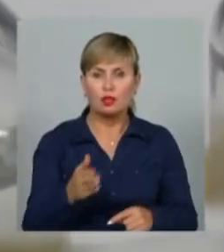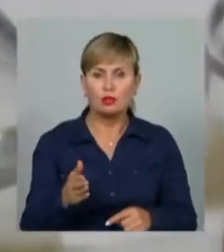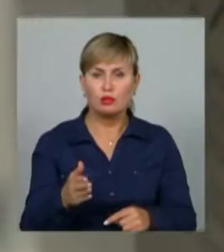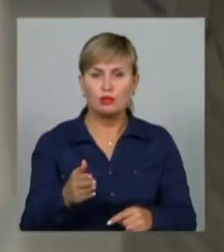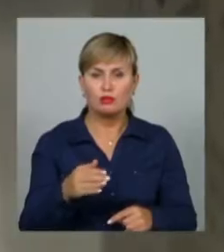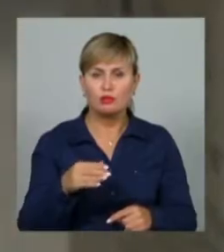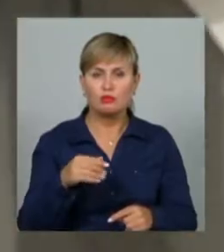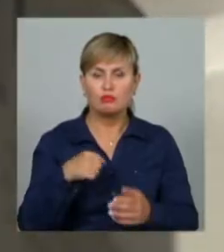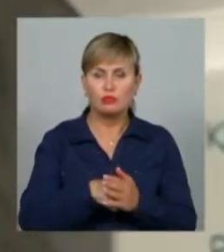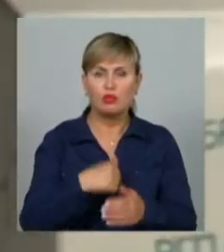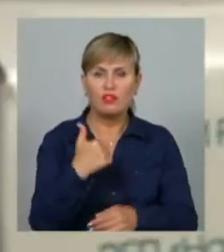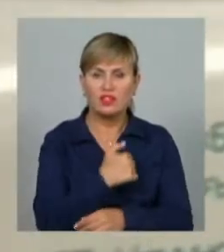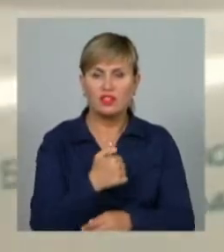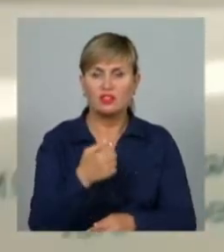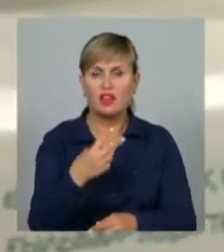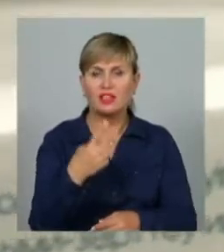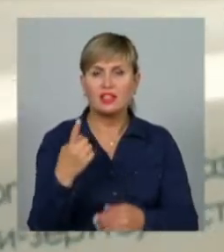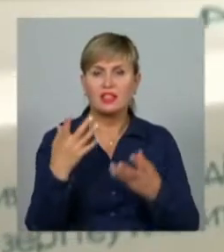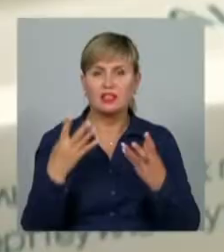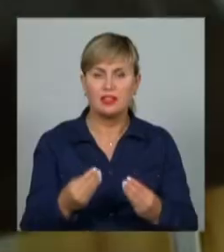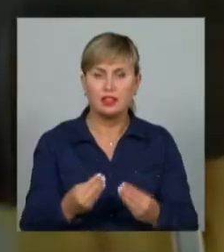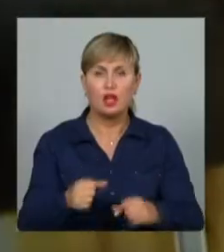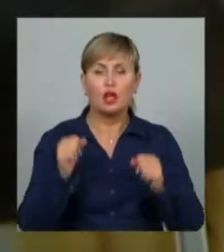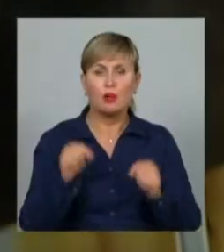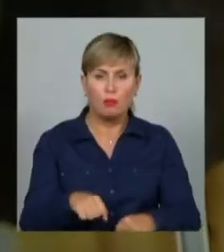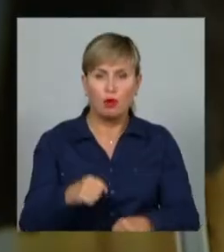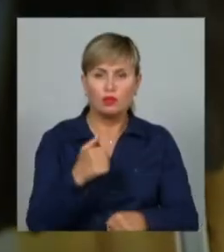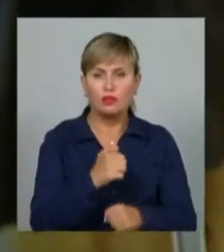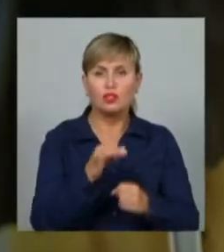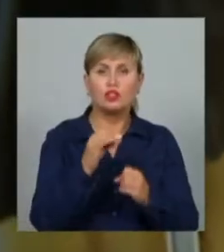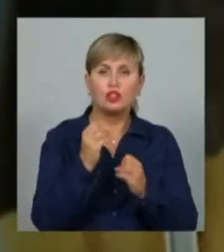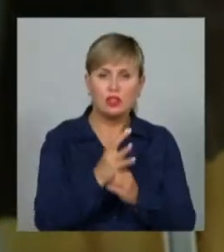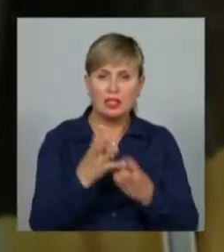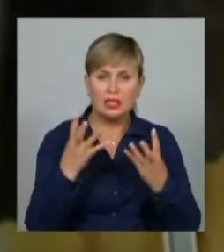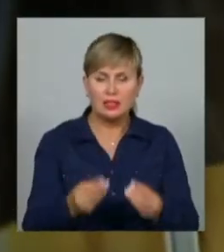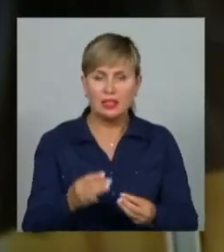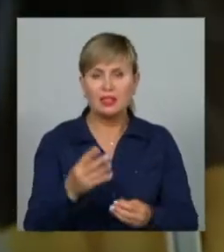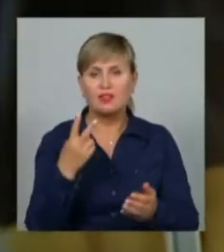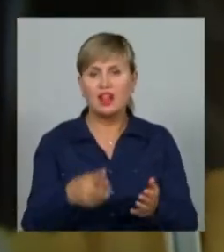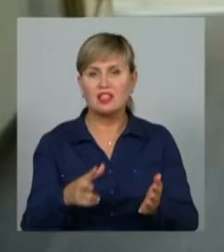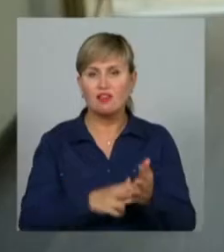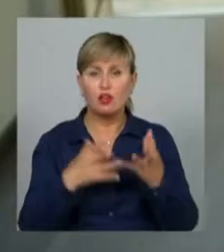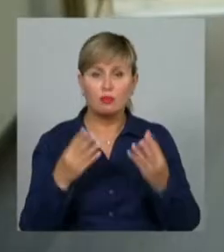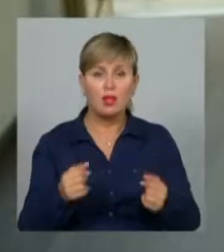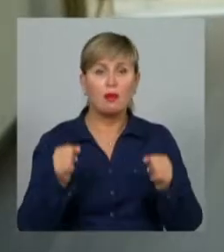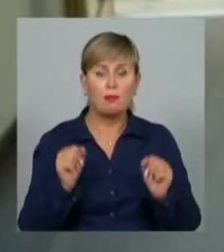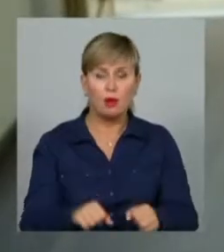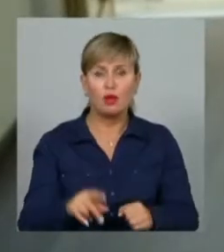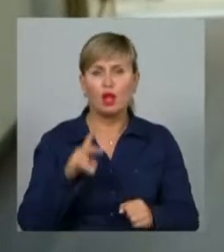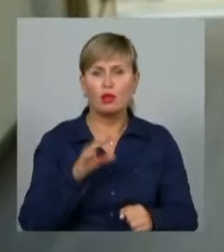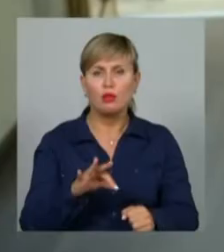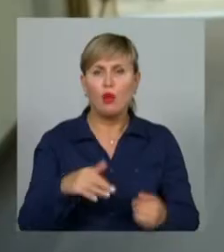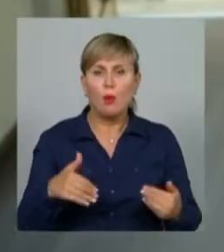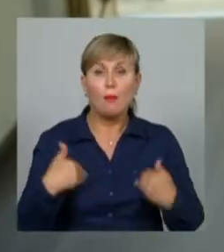двумя вакцинациями 21 день. Можно вводить, конечно, и в 14 дней, можно и 28 дней, но эффективность